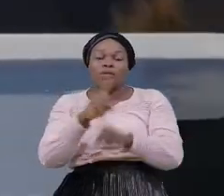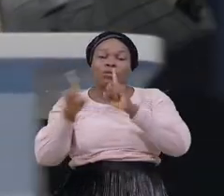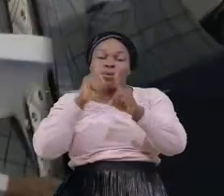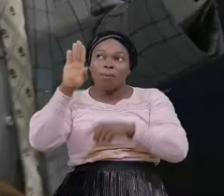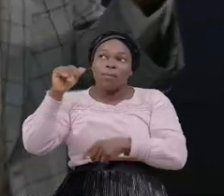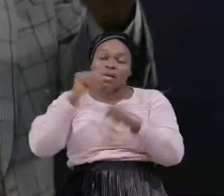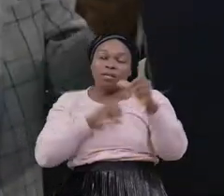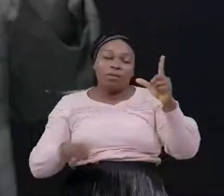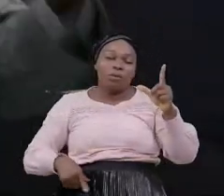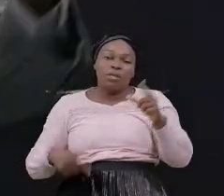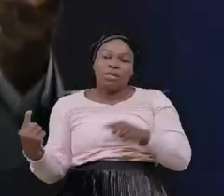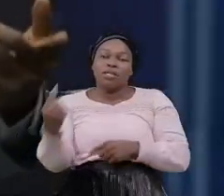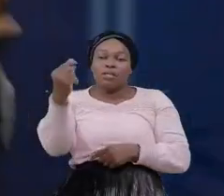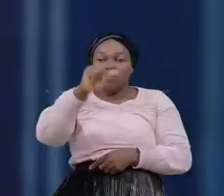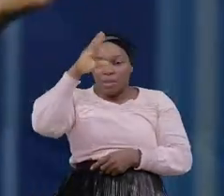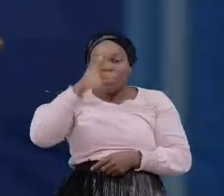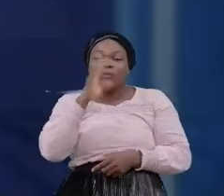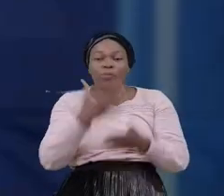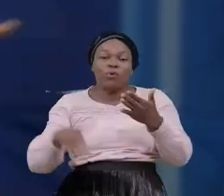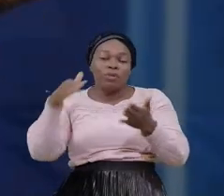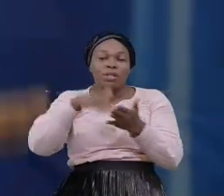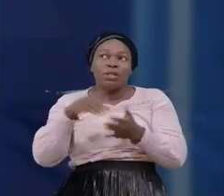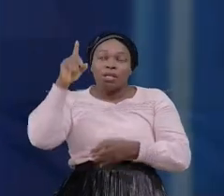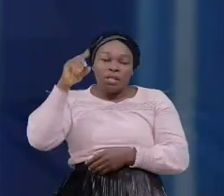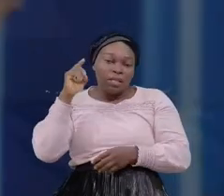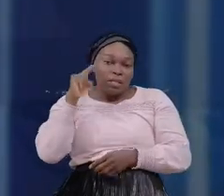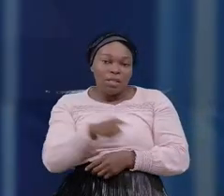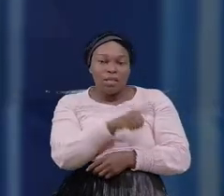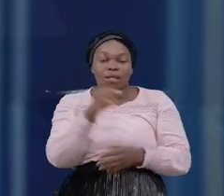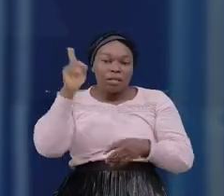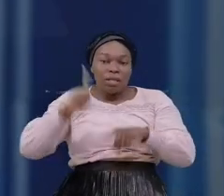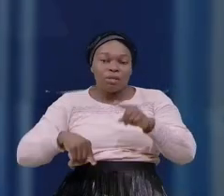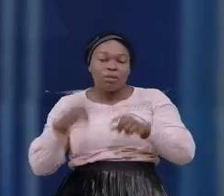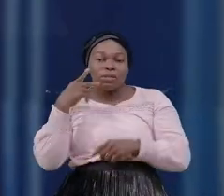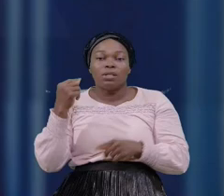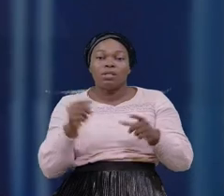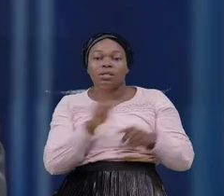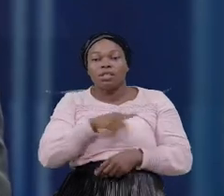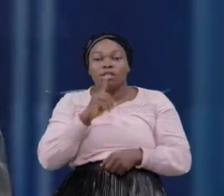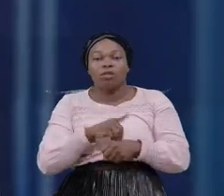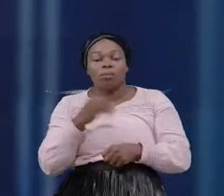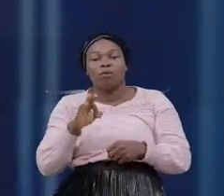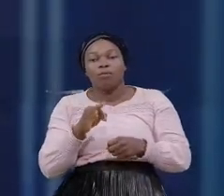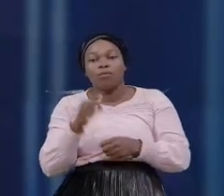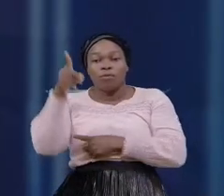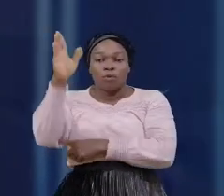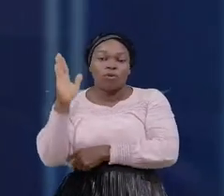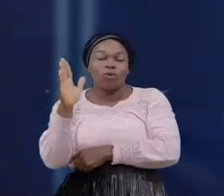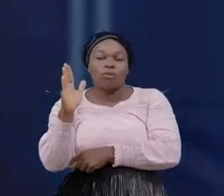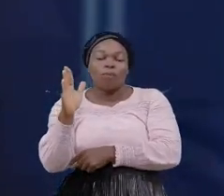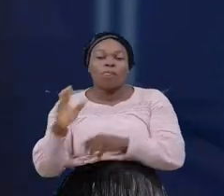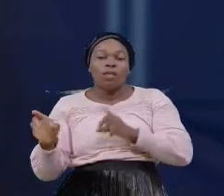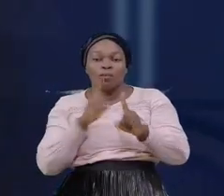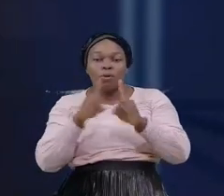Si un homme ne naît de nouveau, il ne peut voir le royaume de Dieu. Annoncé par le Seigneur. Et